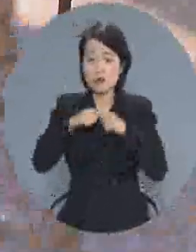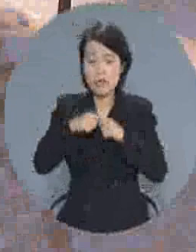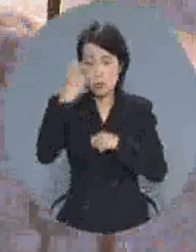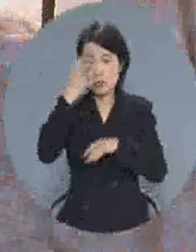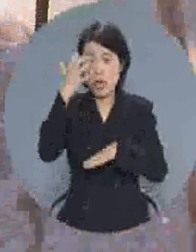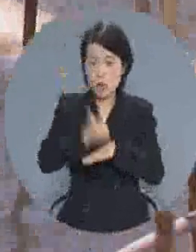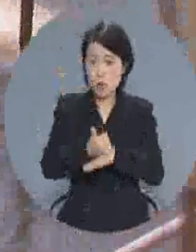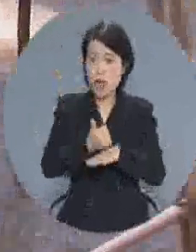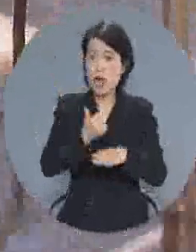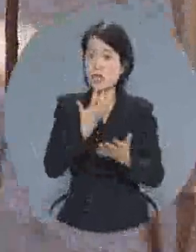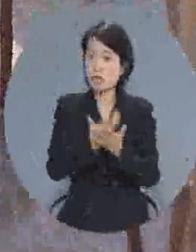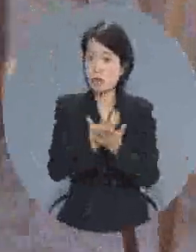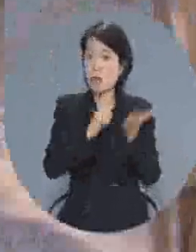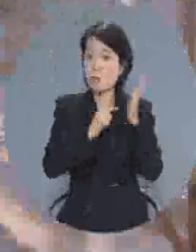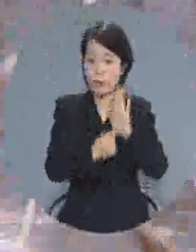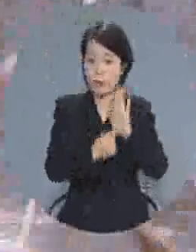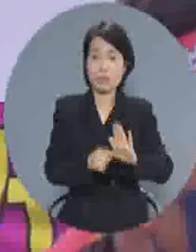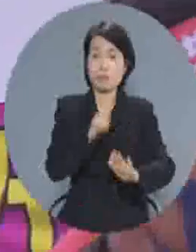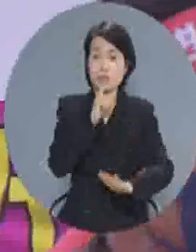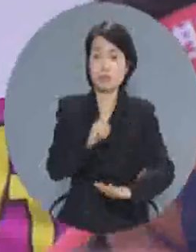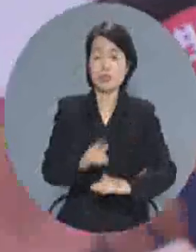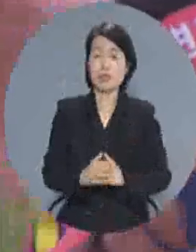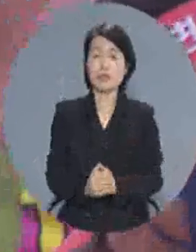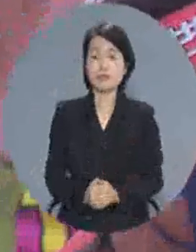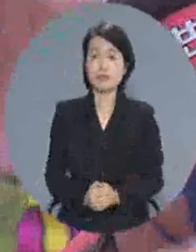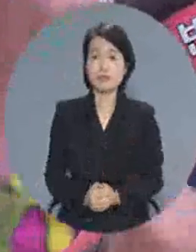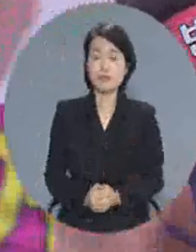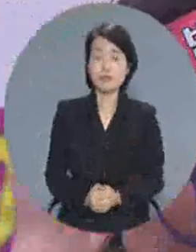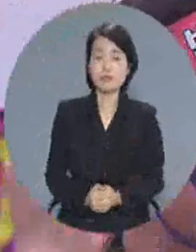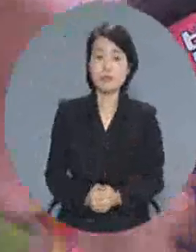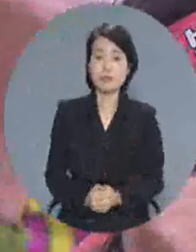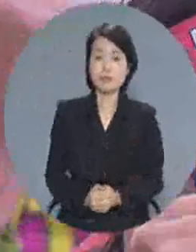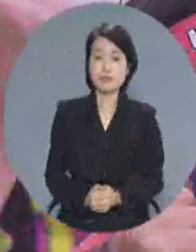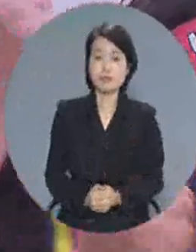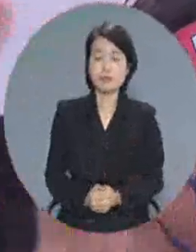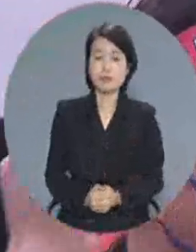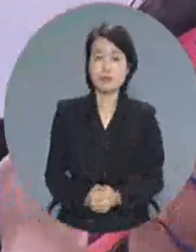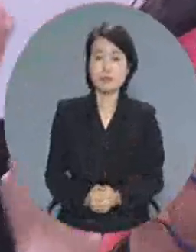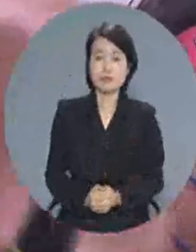조사 결과서를 발표하겠다고 말했습니다. MBC 뉴스 강서영입니다.